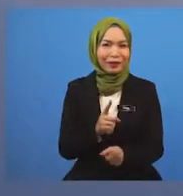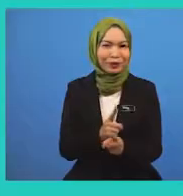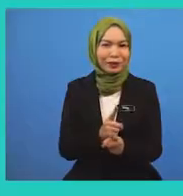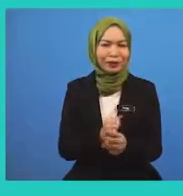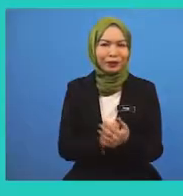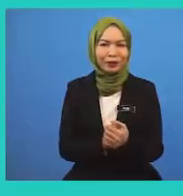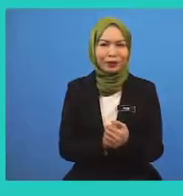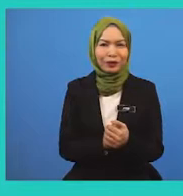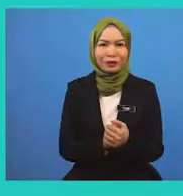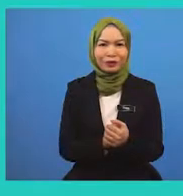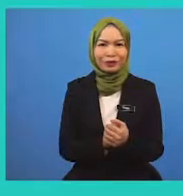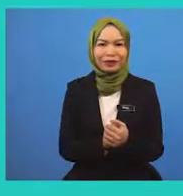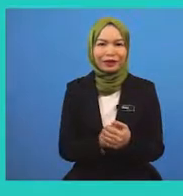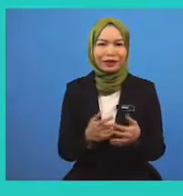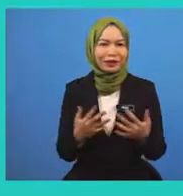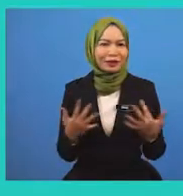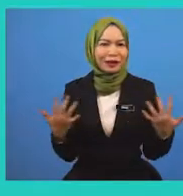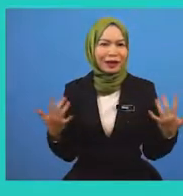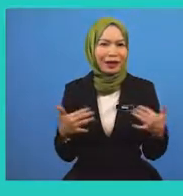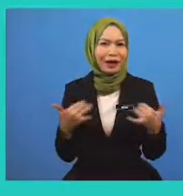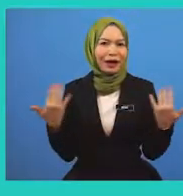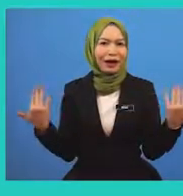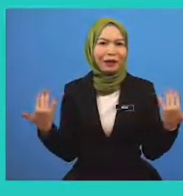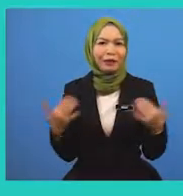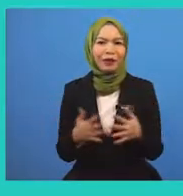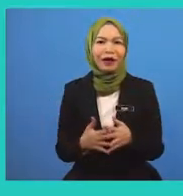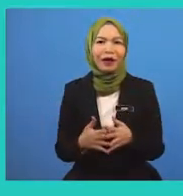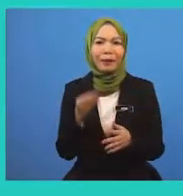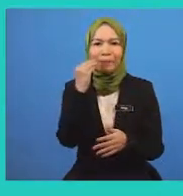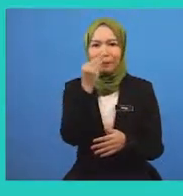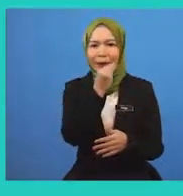betul. Nyalaan bunga api semasa perayaan, bukan?